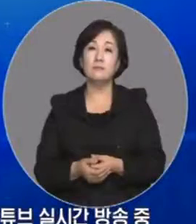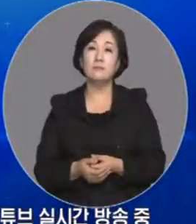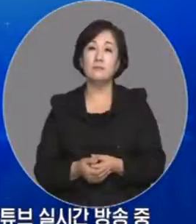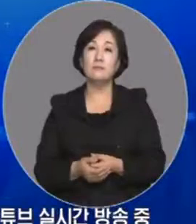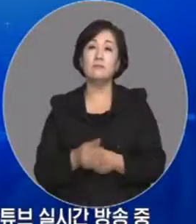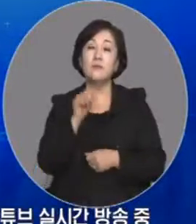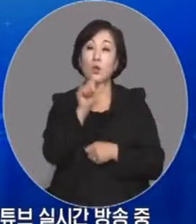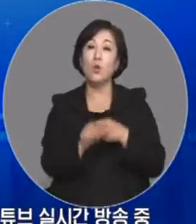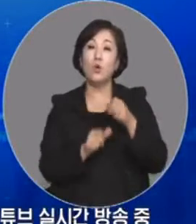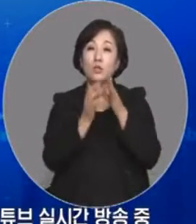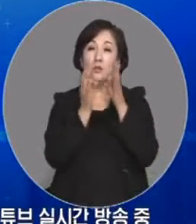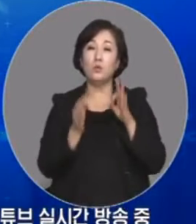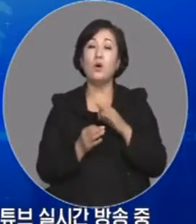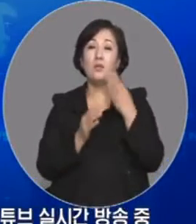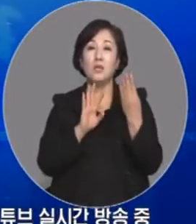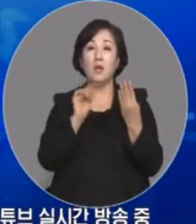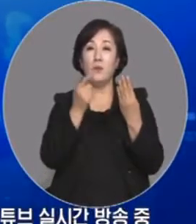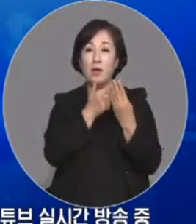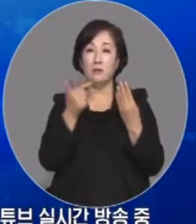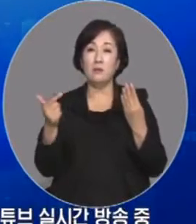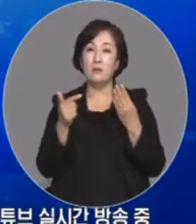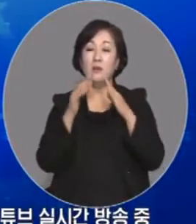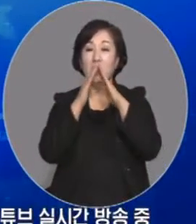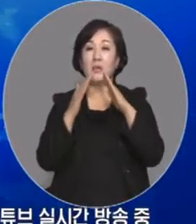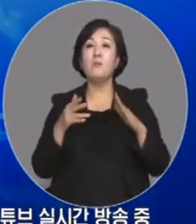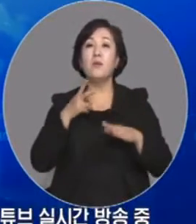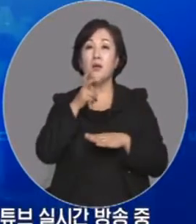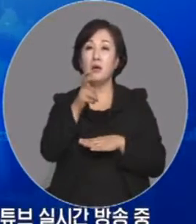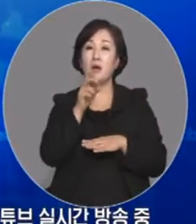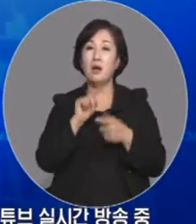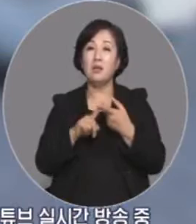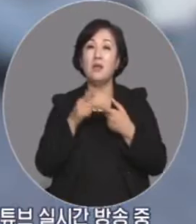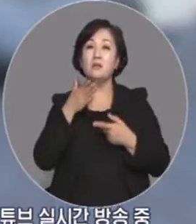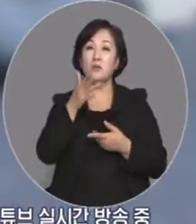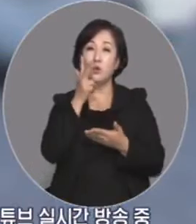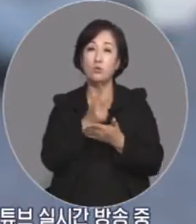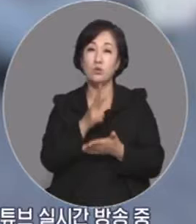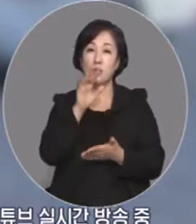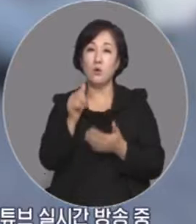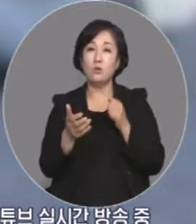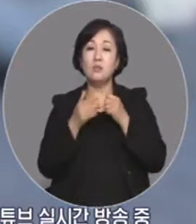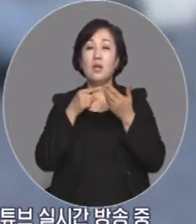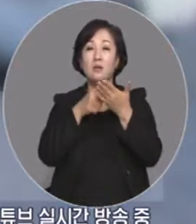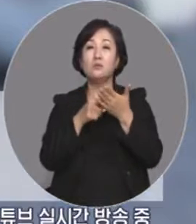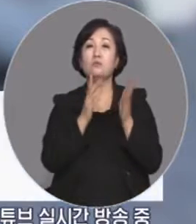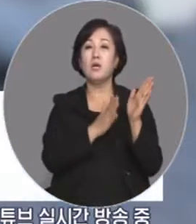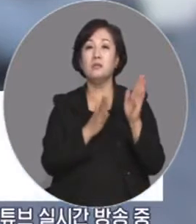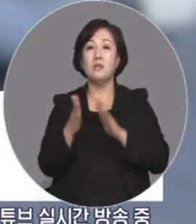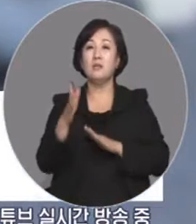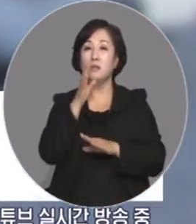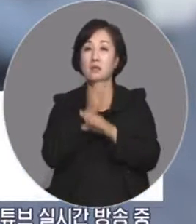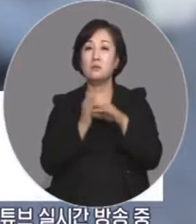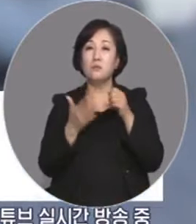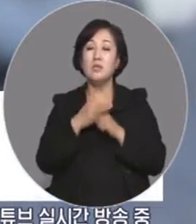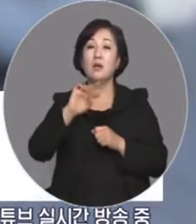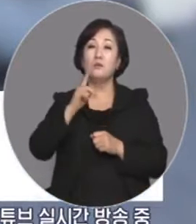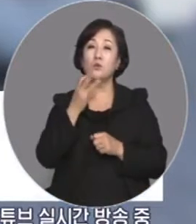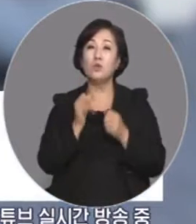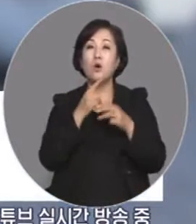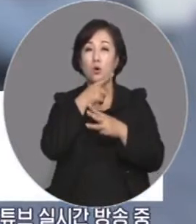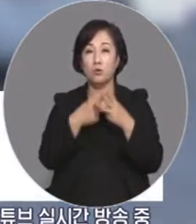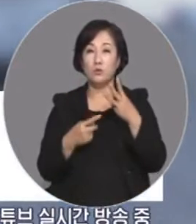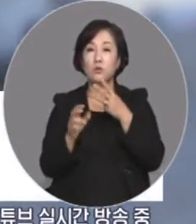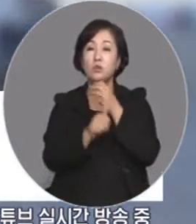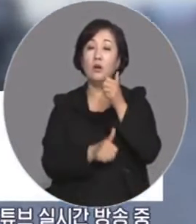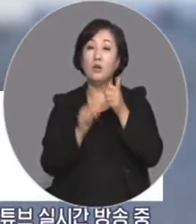5년 만에 4배 이상 늘어난 캠핑카를 위해 전용 주차장을 조성 하자는 제안이 나왔습니다 청성 우주군